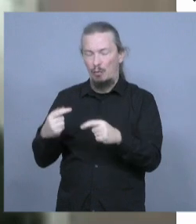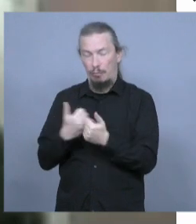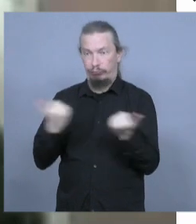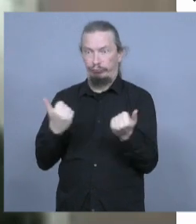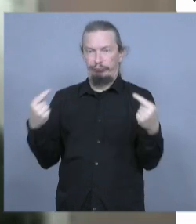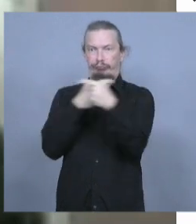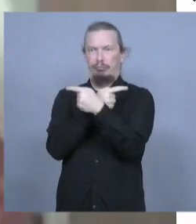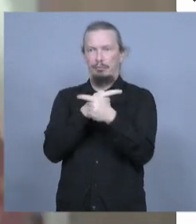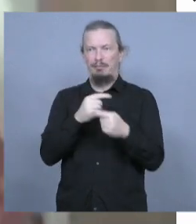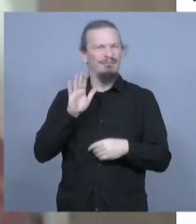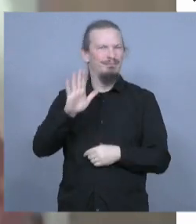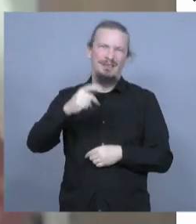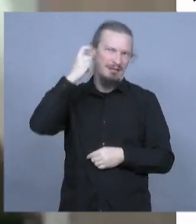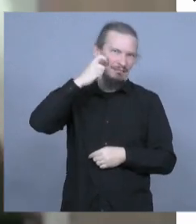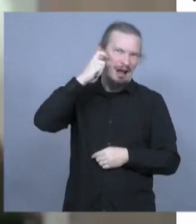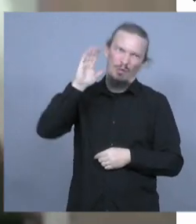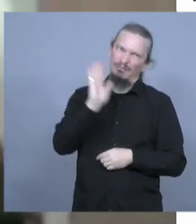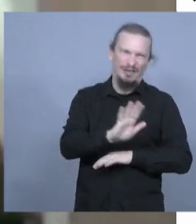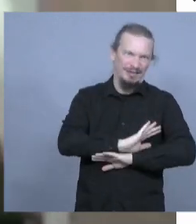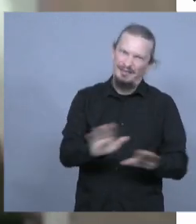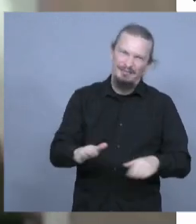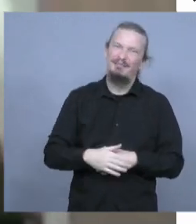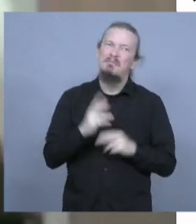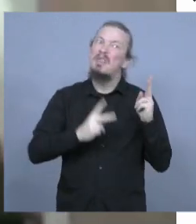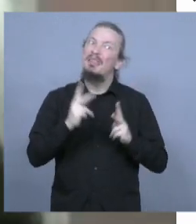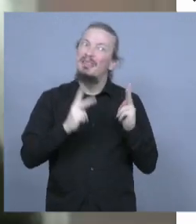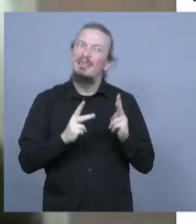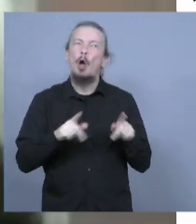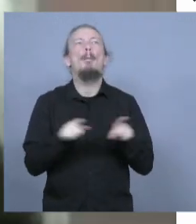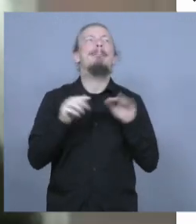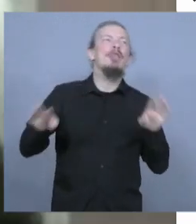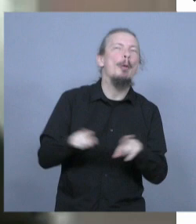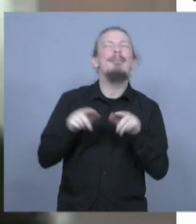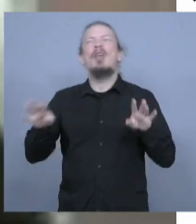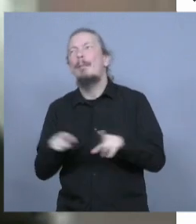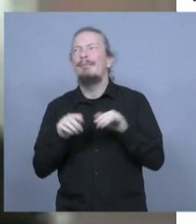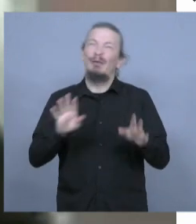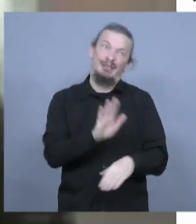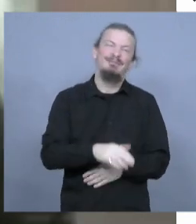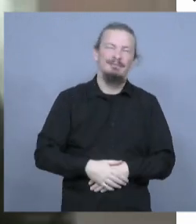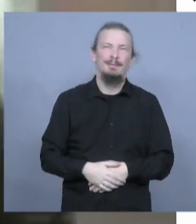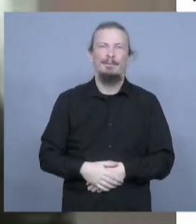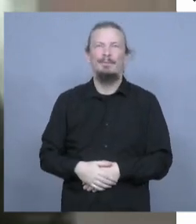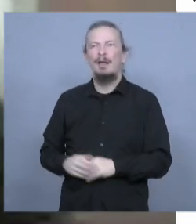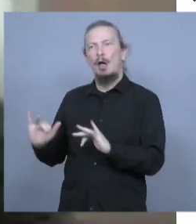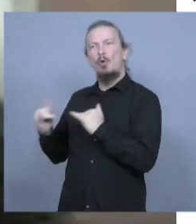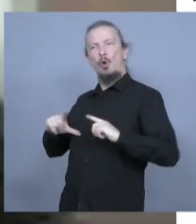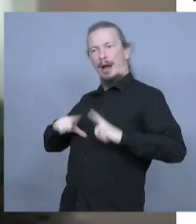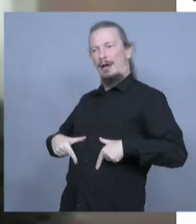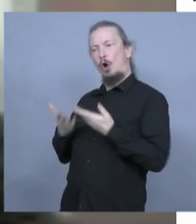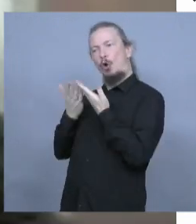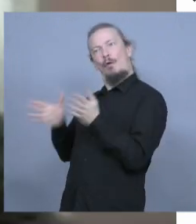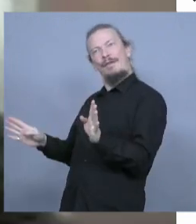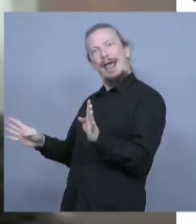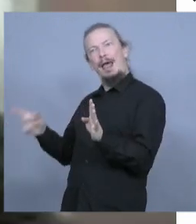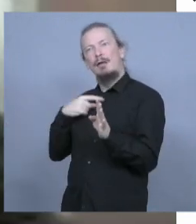quelque chose de macroniste dans votre exécutif, peut-être une sorte de « en même temps ». Ouvrir les écoles, les cours d'école pour rendre